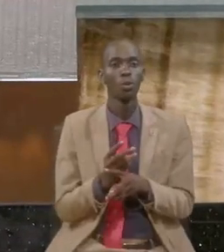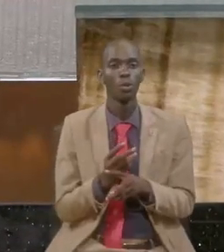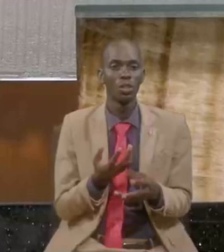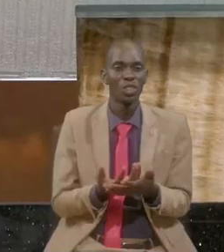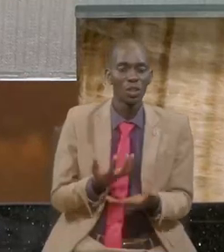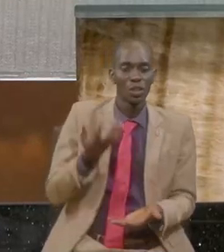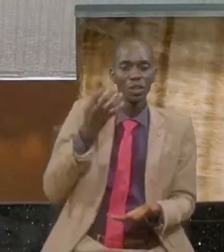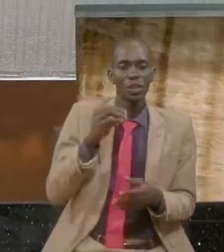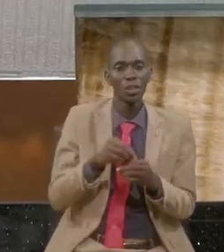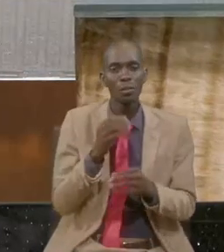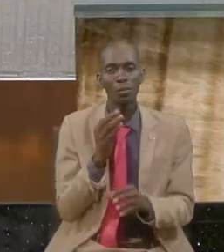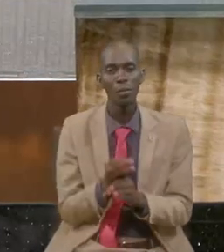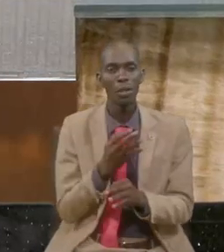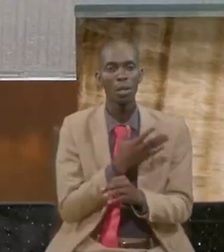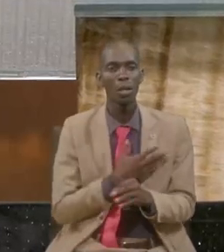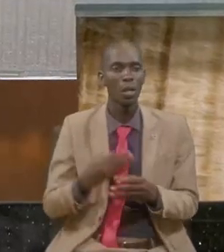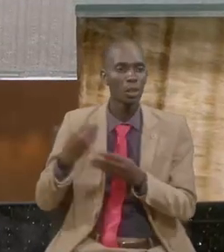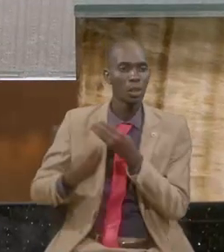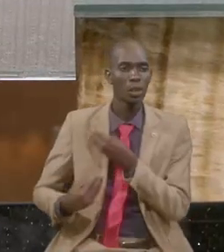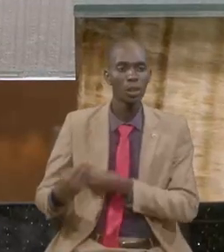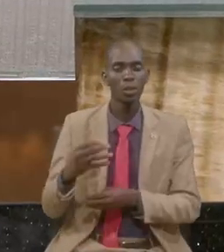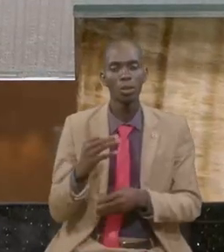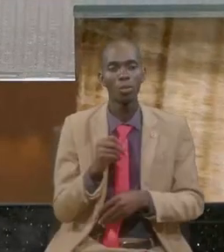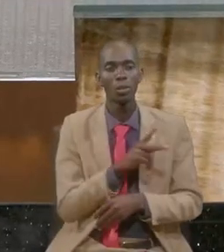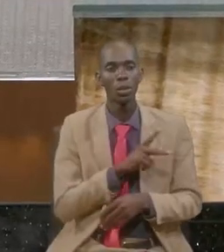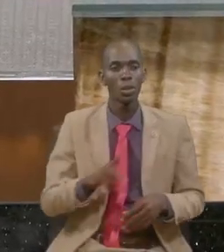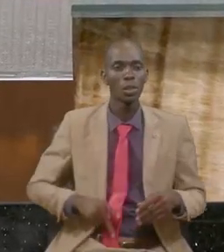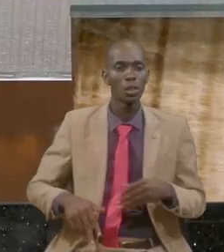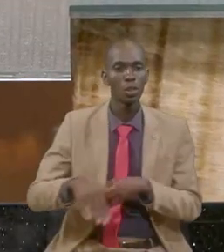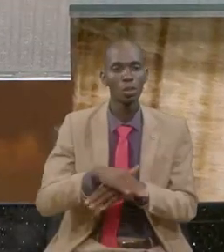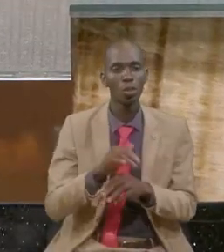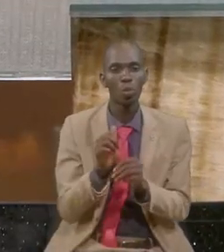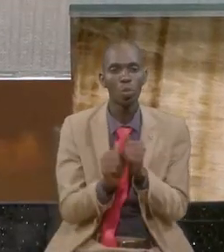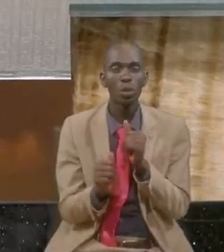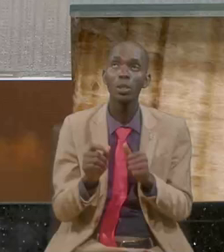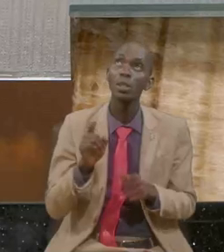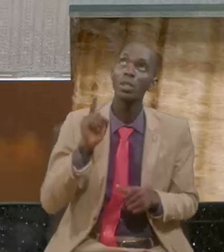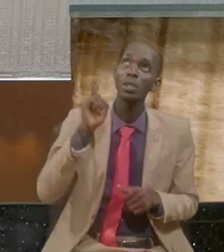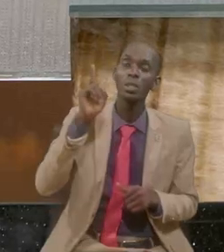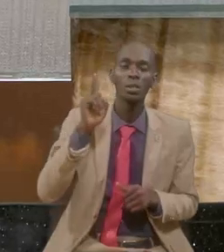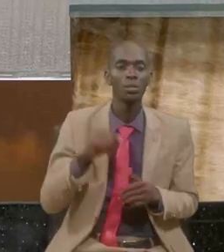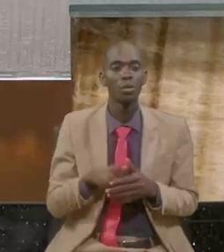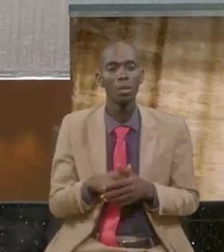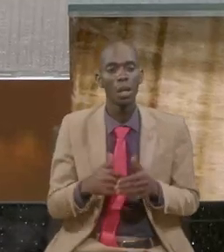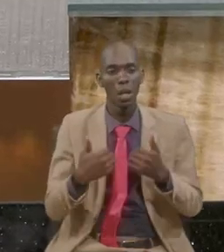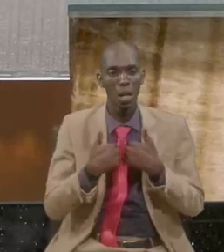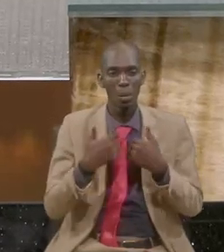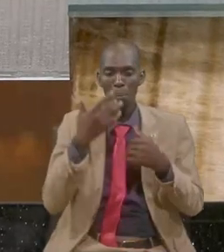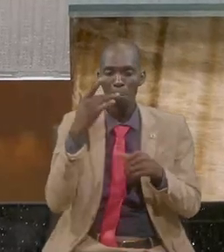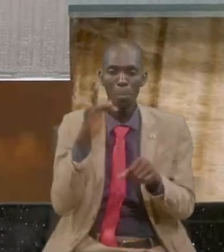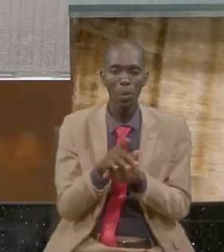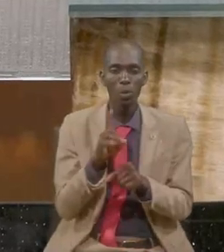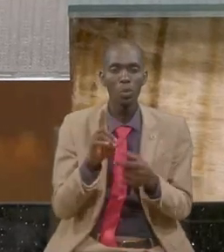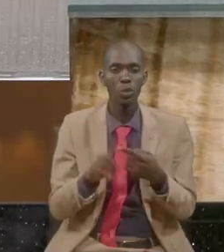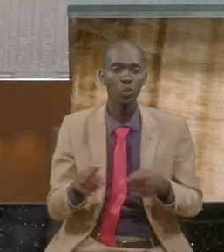soient riches en la foi et héritiers du royaume qu'il a promis à ceux qui